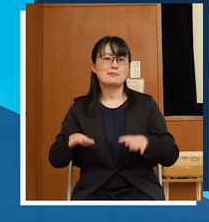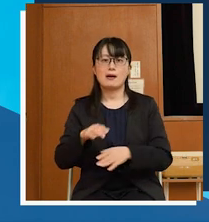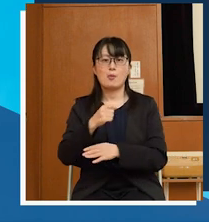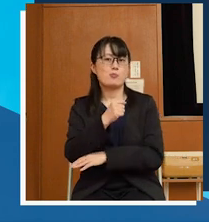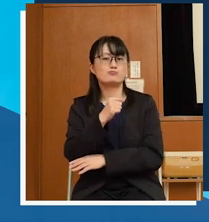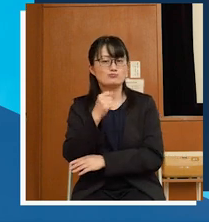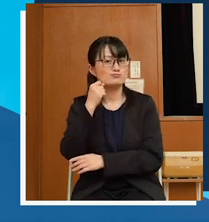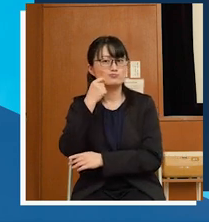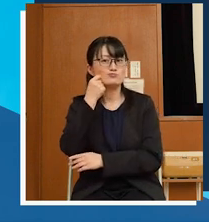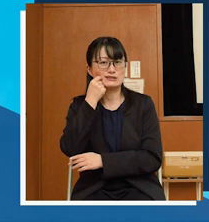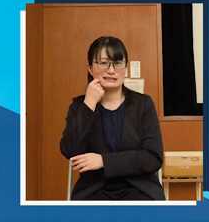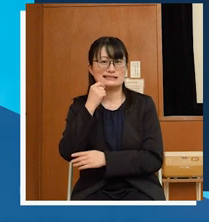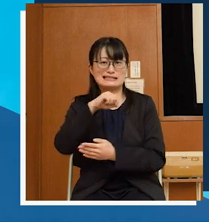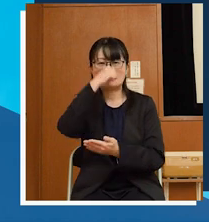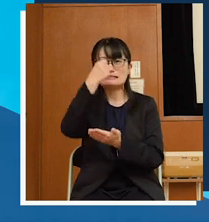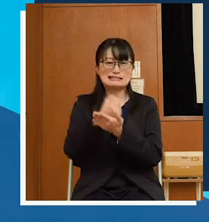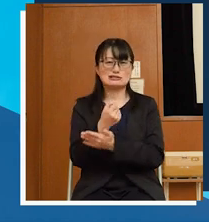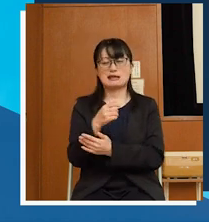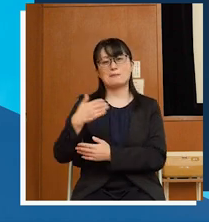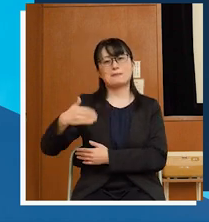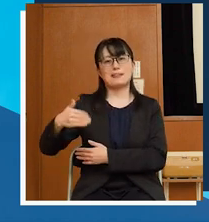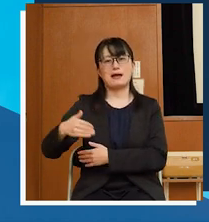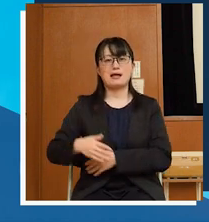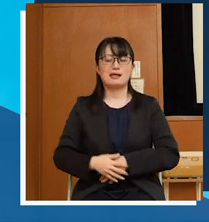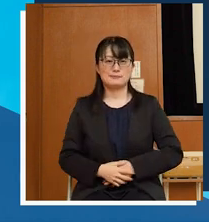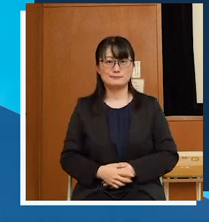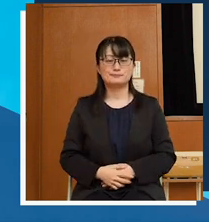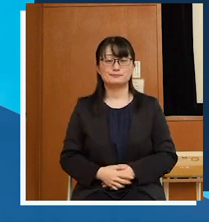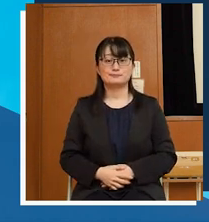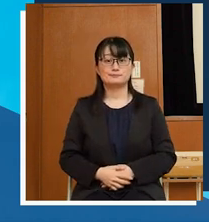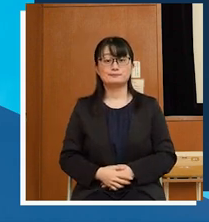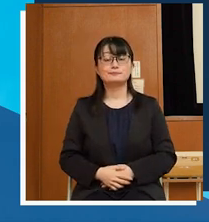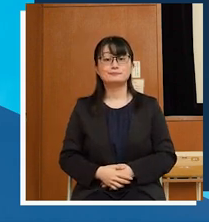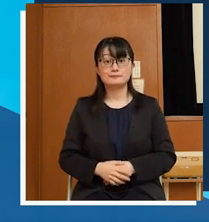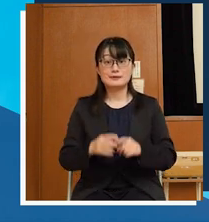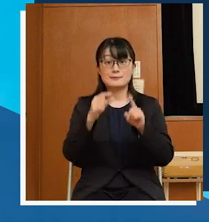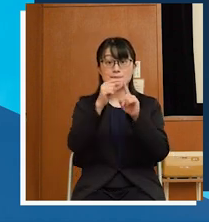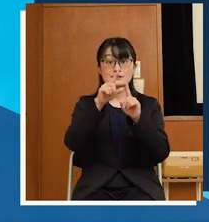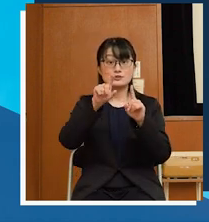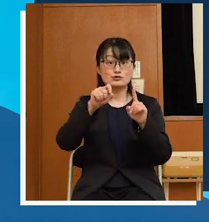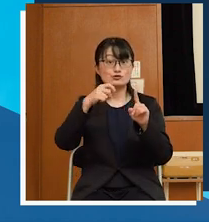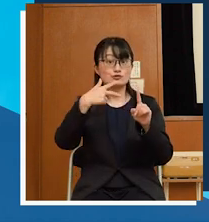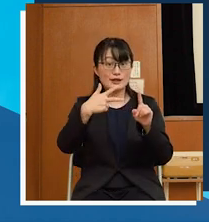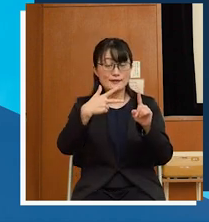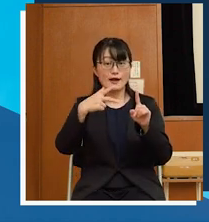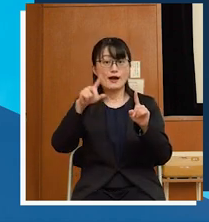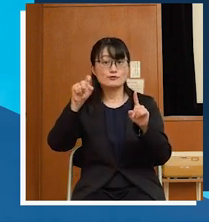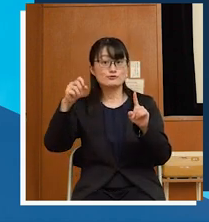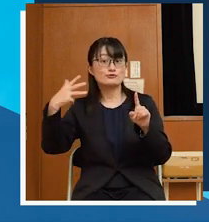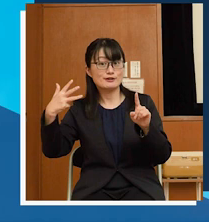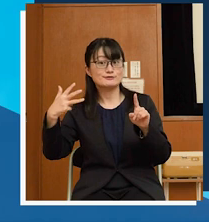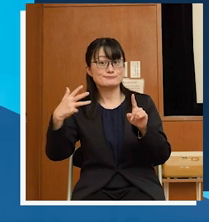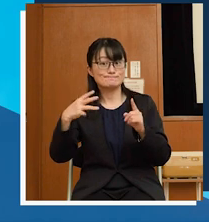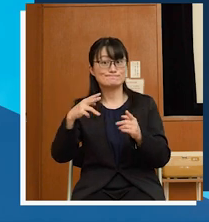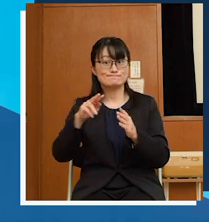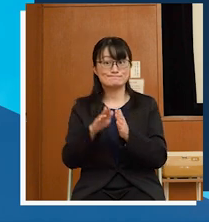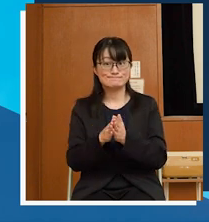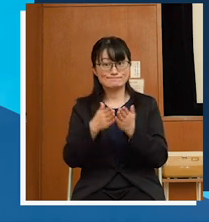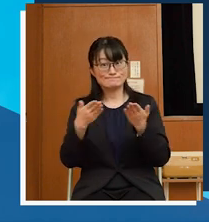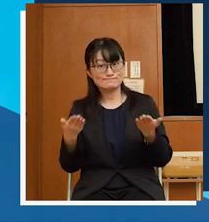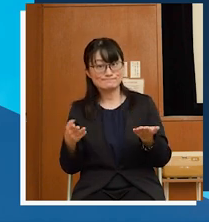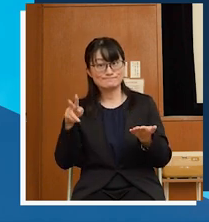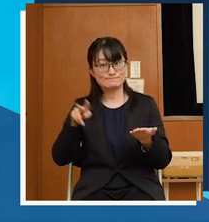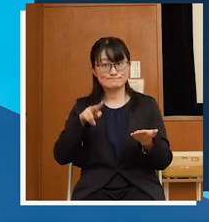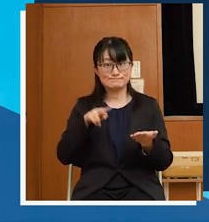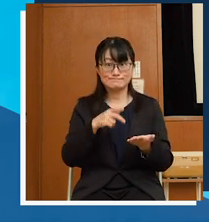の話をさせてくださいえ17ページ18ページあたりをえ開けていただくと分かると思いますまずは